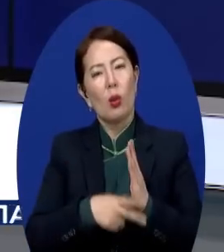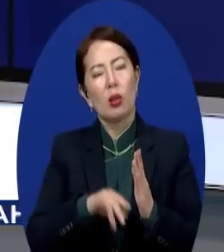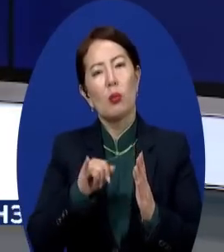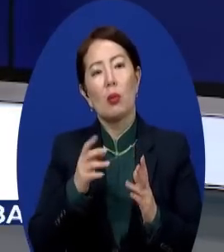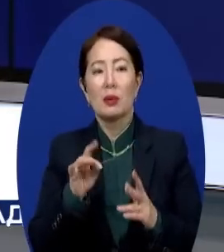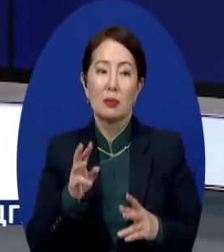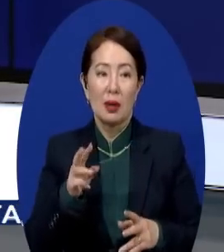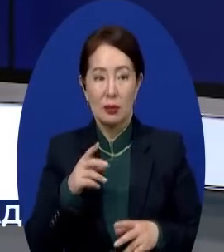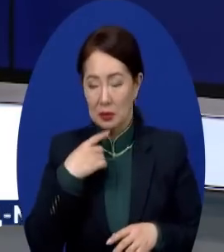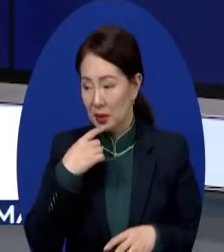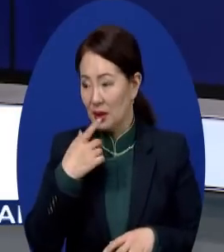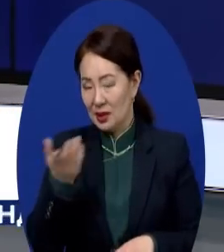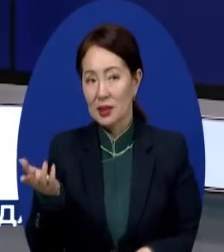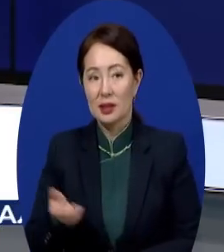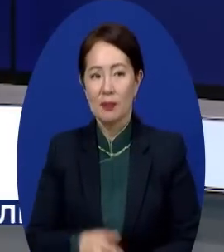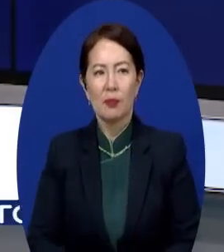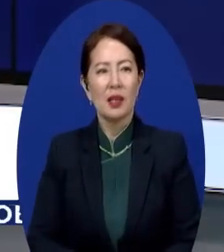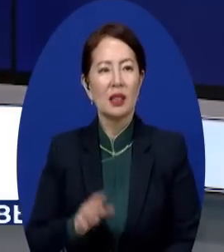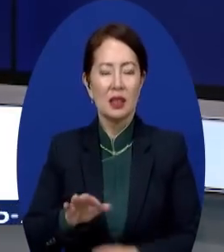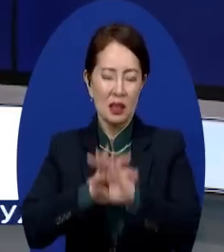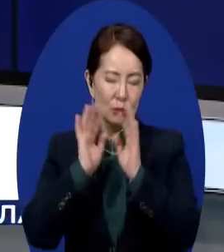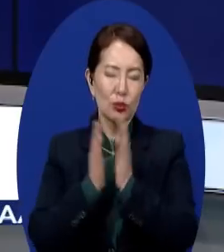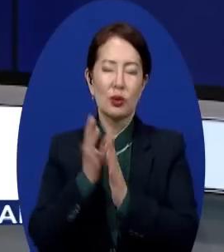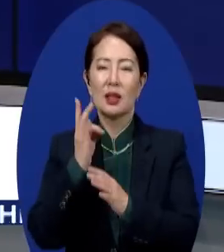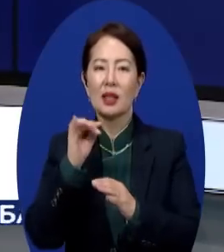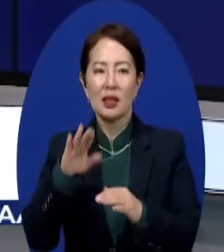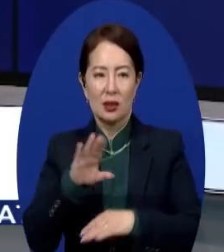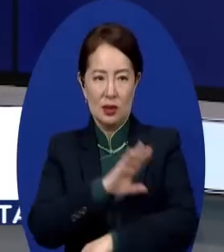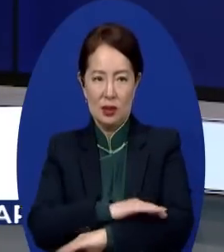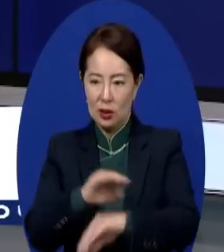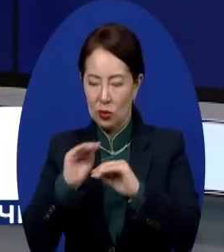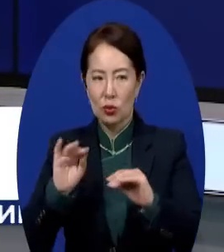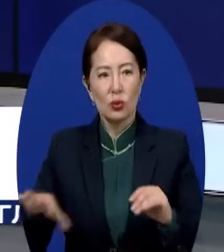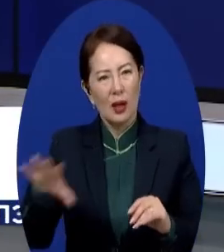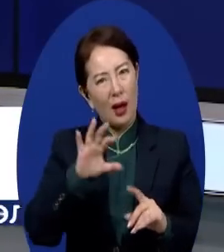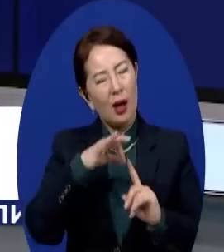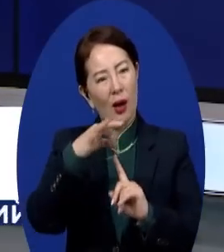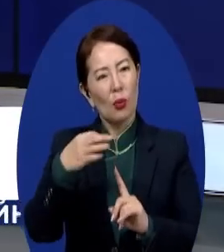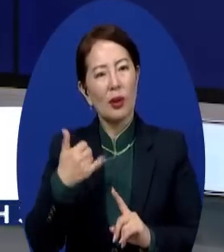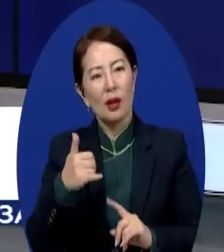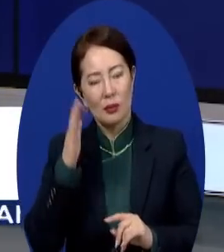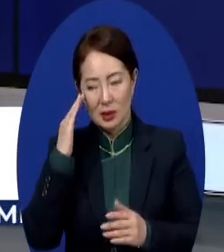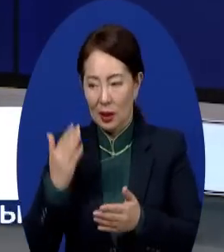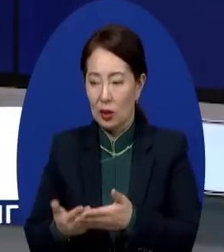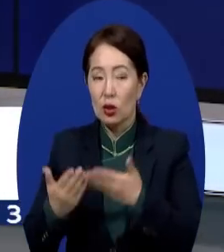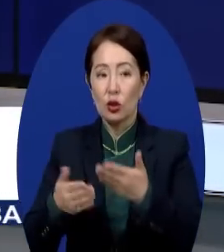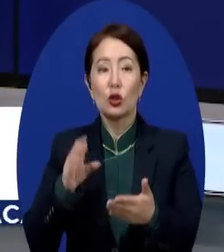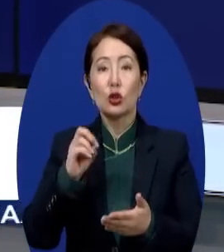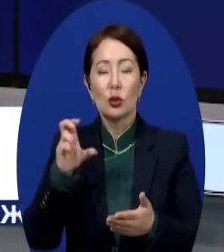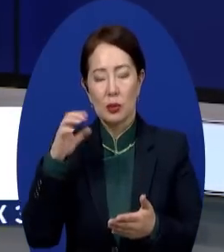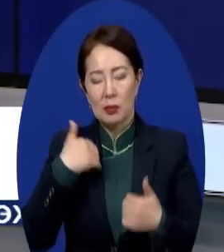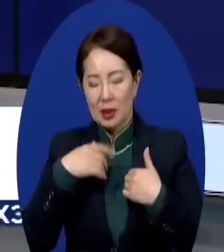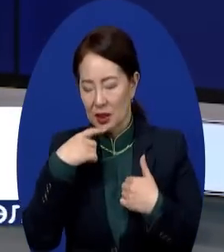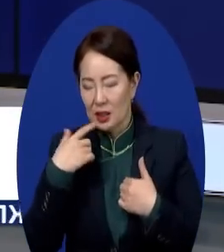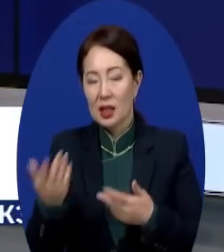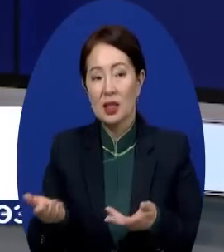байна гэсэн байр суурь бас илэрхийлж байсан. Тэгэхээр ер нь нийт бүх хичээл орд хүмүүсээс мань авбал яасан бэ гэсэн саналыг ерхий боловсруулалтын багш нар